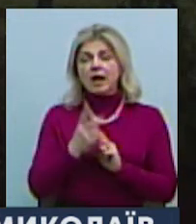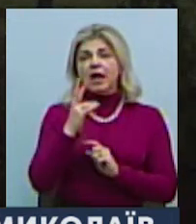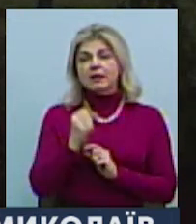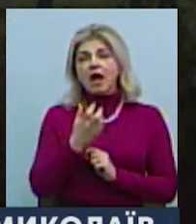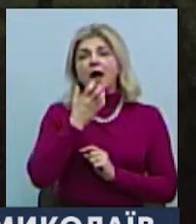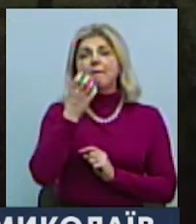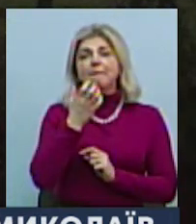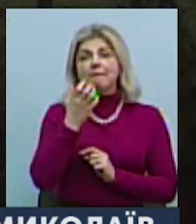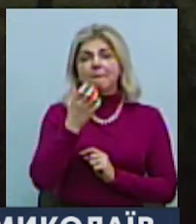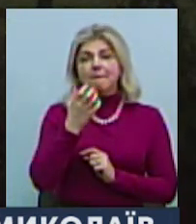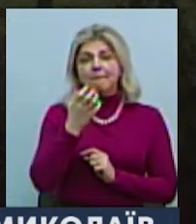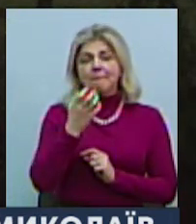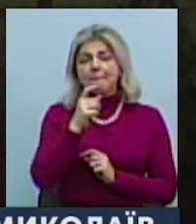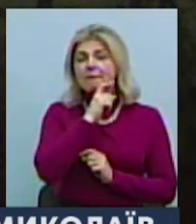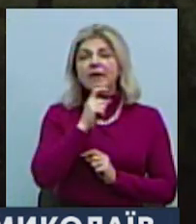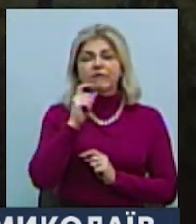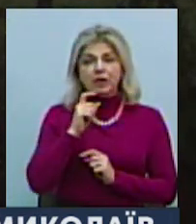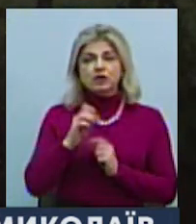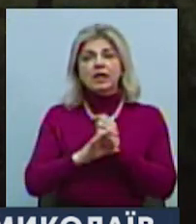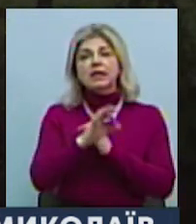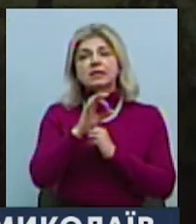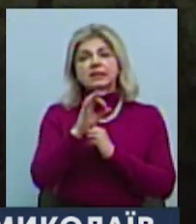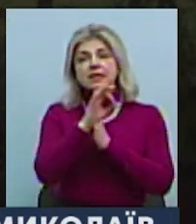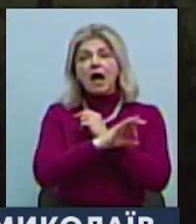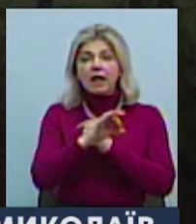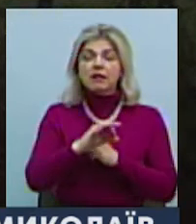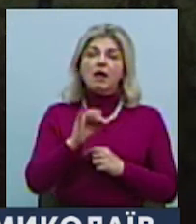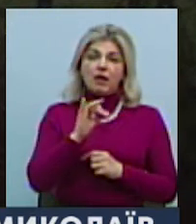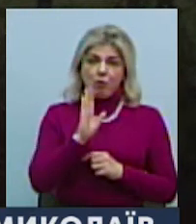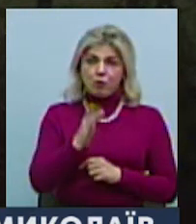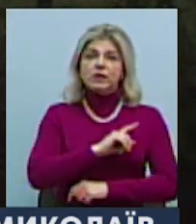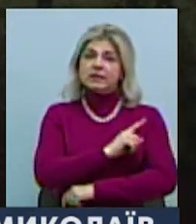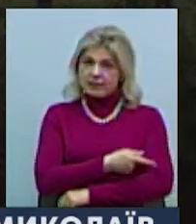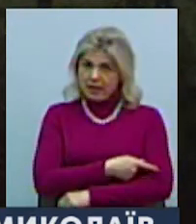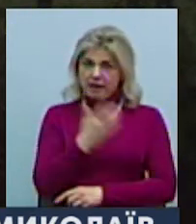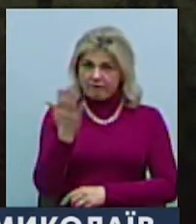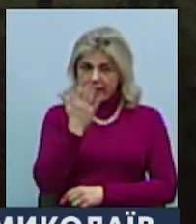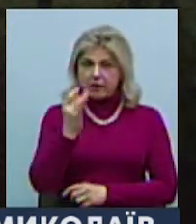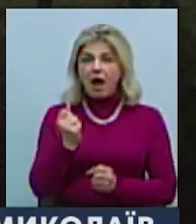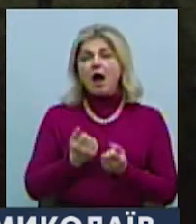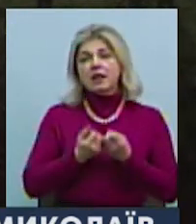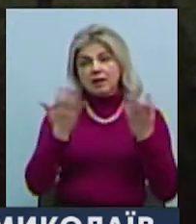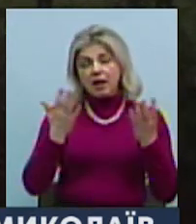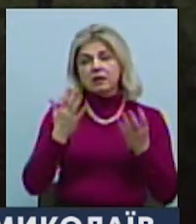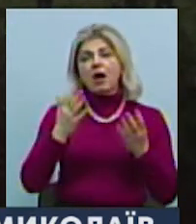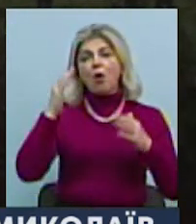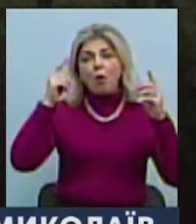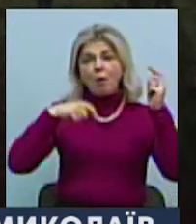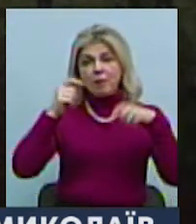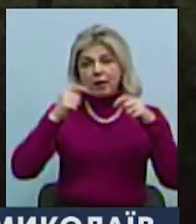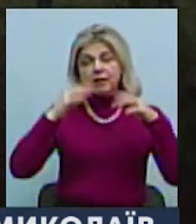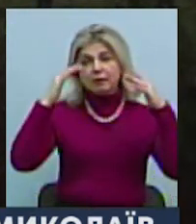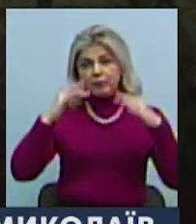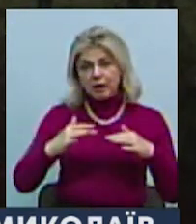захід, де він посилиться може до 15 метрів за секунду і більше. Надалі в день опади припиняться,